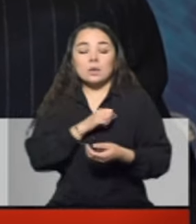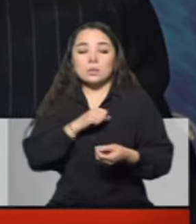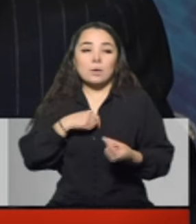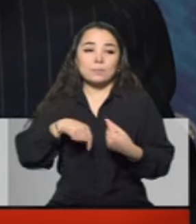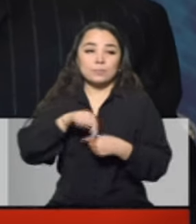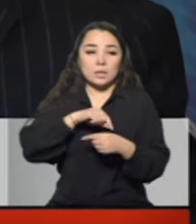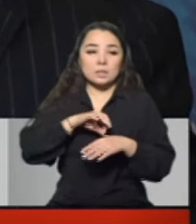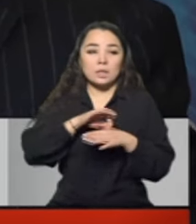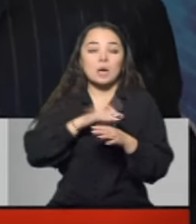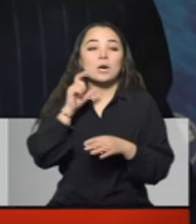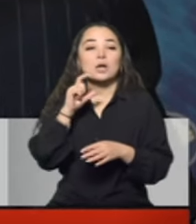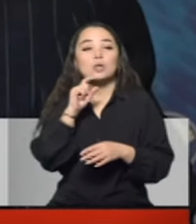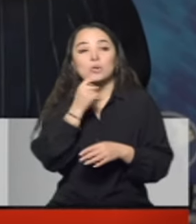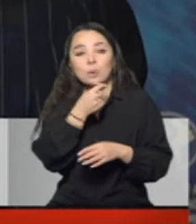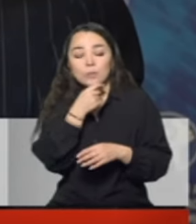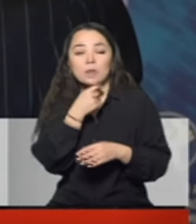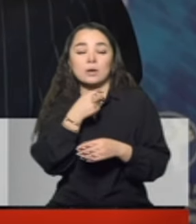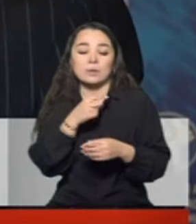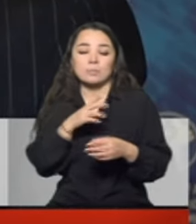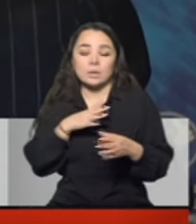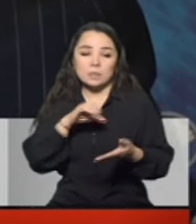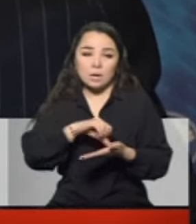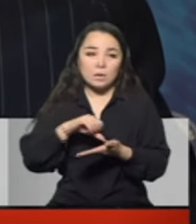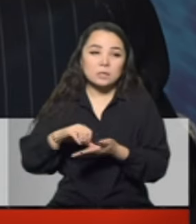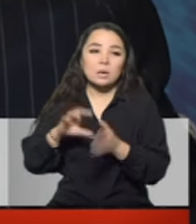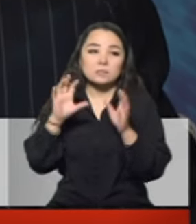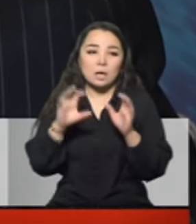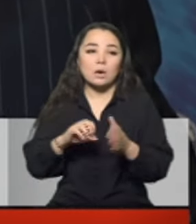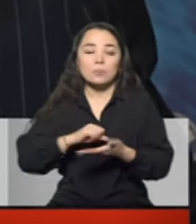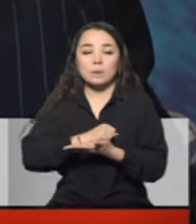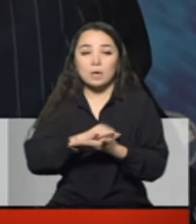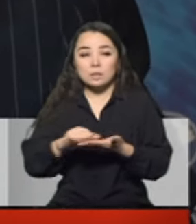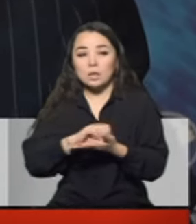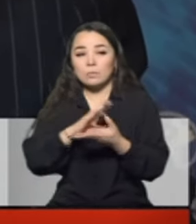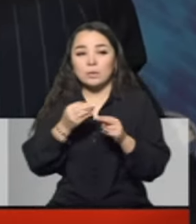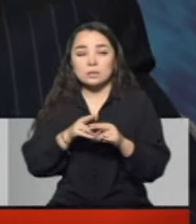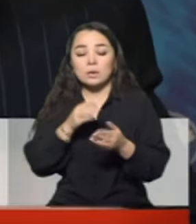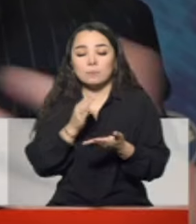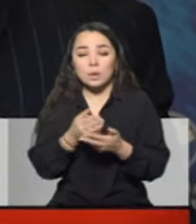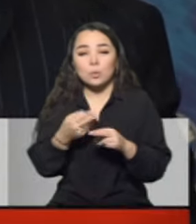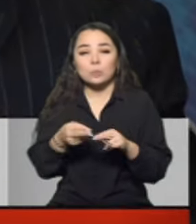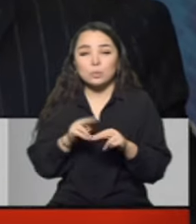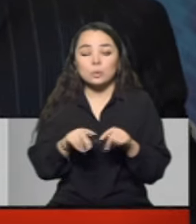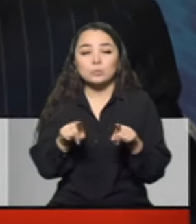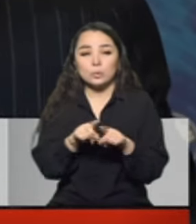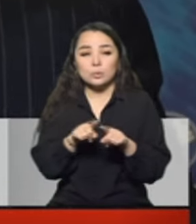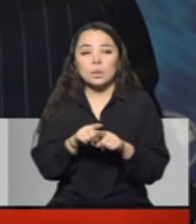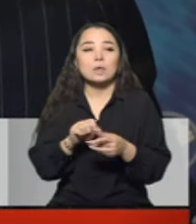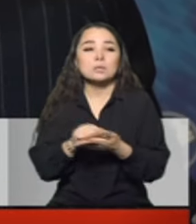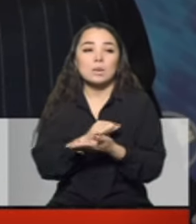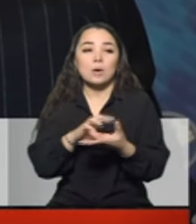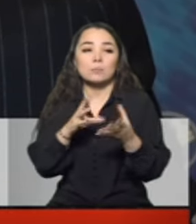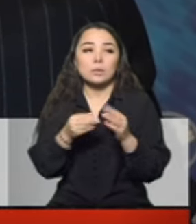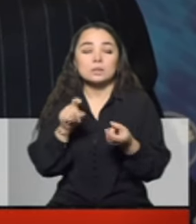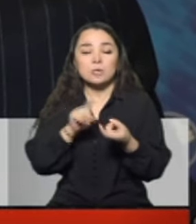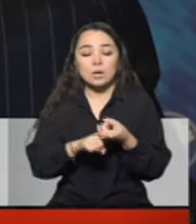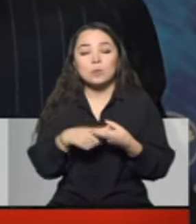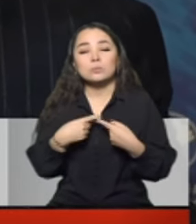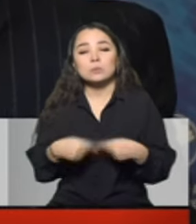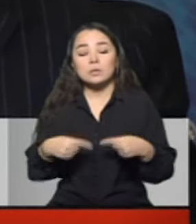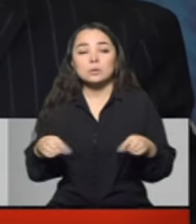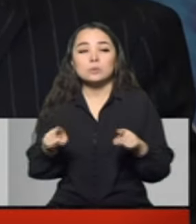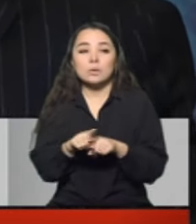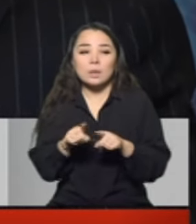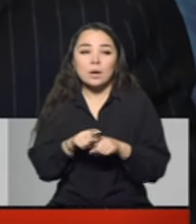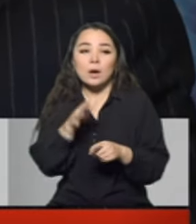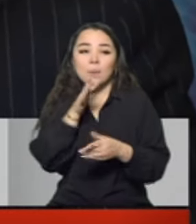өзіміздің экономикалық әлеуметтік мәселелерге қатысты заңнамалық актілер бар. Сол мүмкін сол заманамалық актілердің ішінде мүмкін кейбір